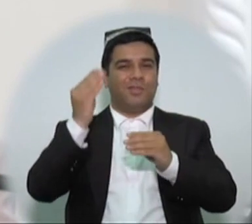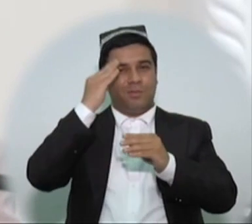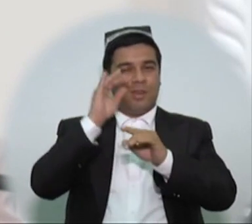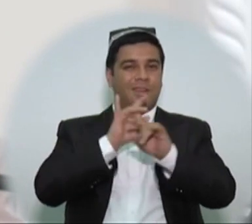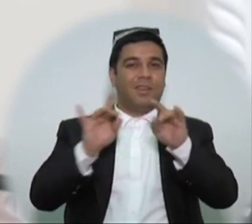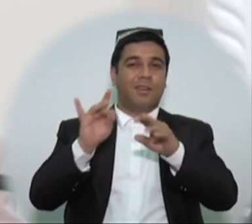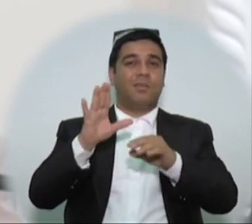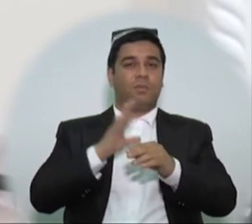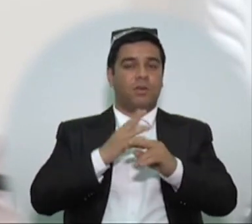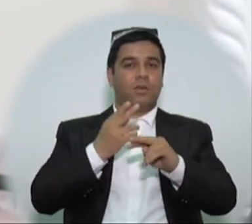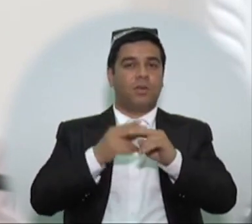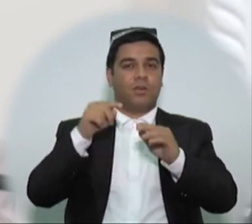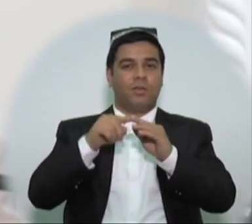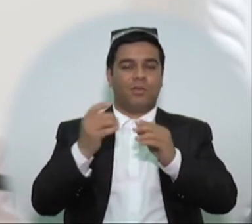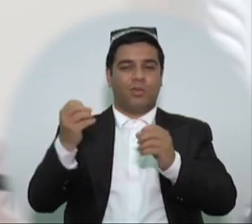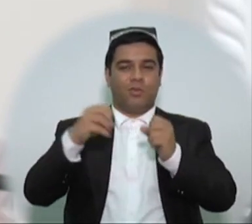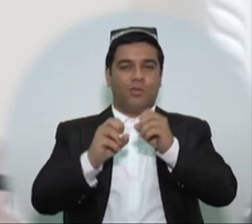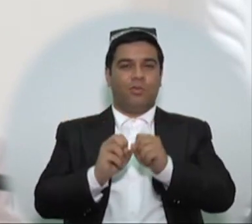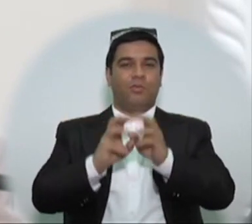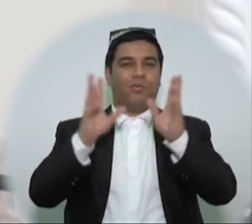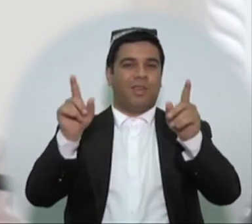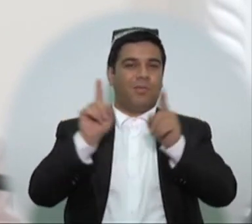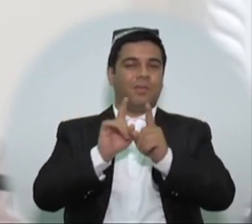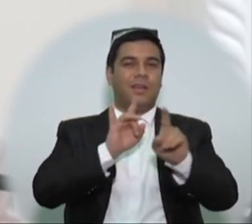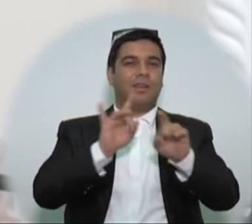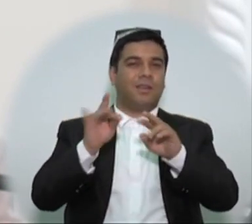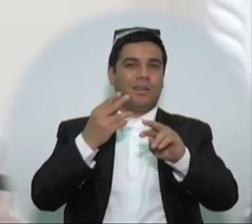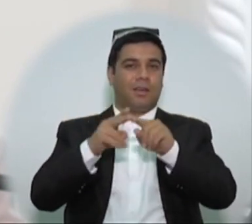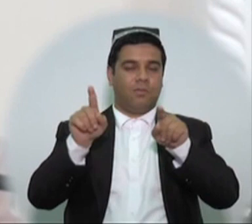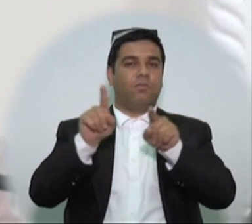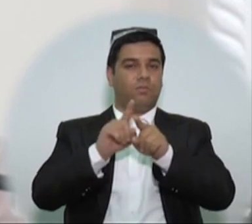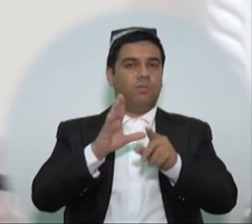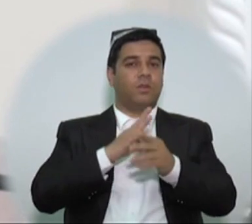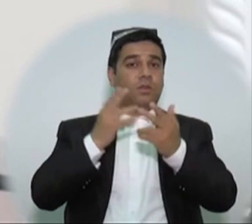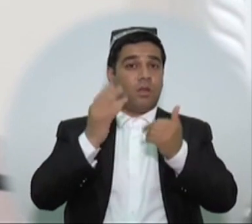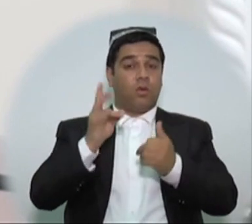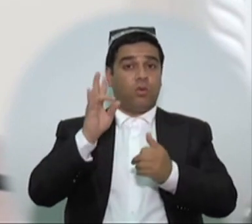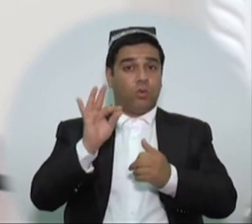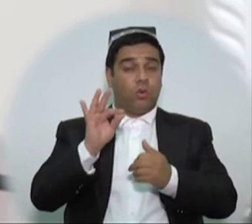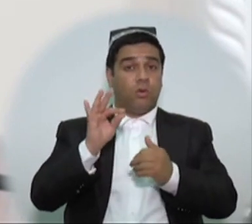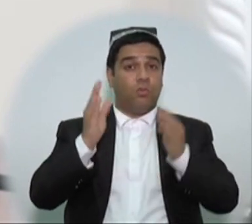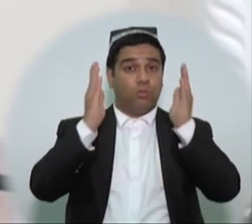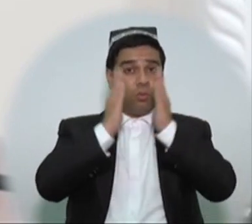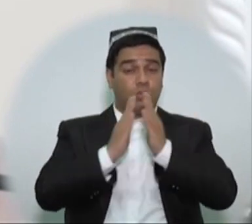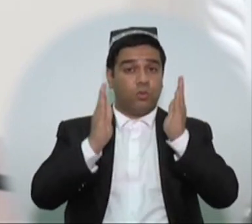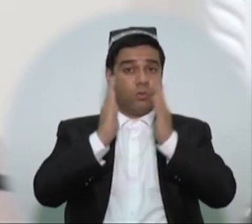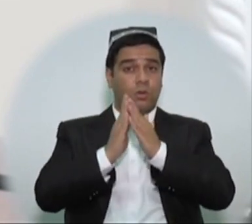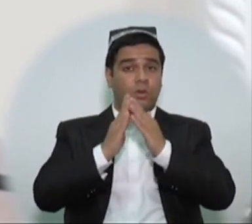o'xshagan. Haligi qorishmalarni bir-biriga aylantirib ko'rsatilgan. Lekin musulmonlar